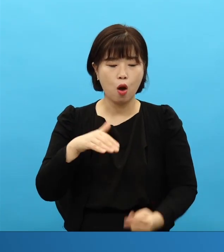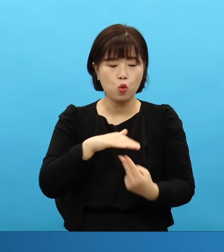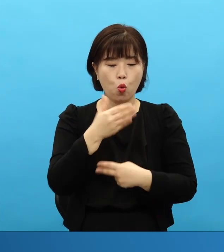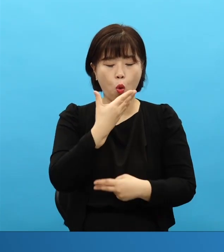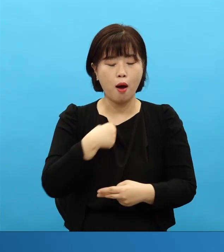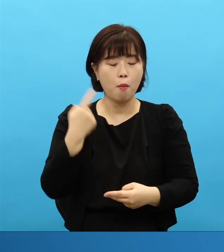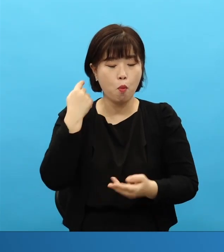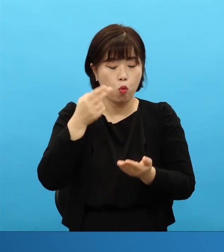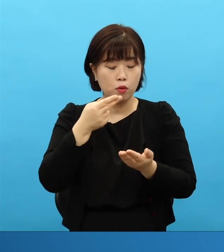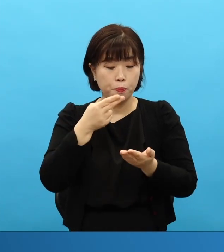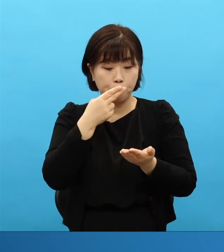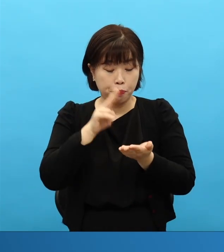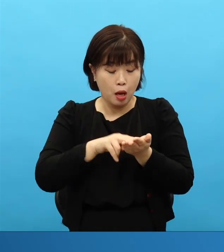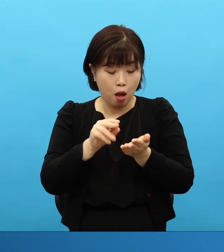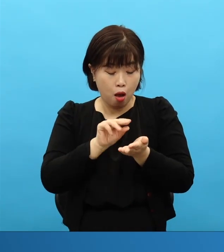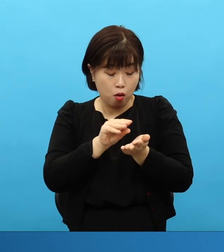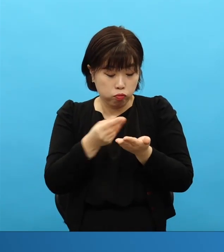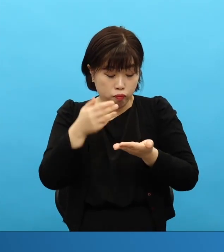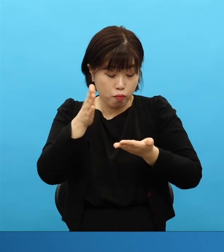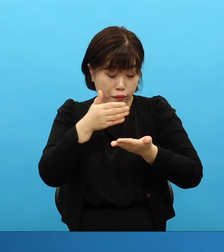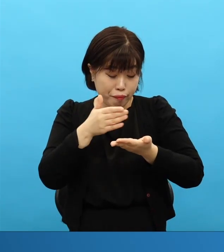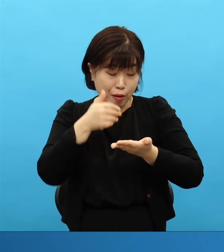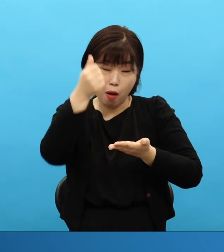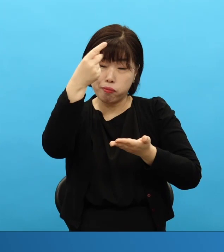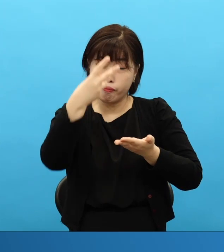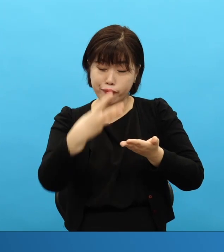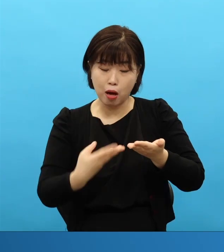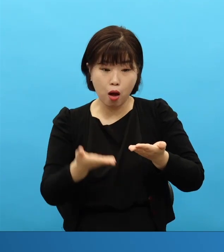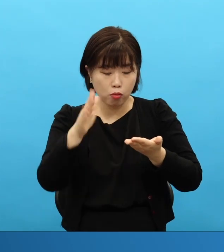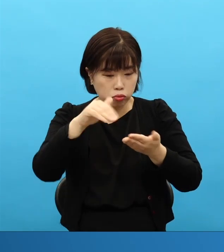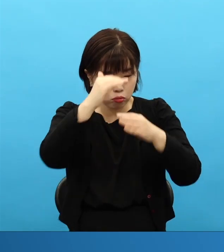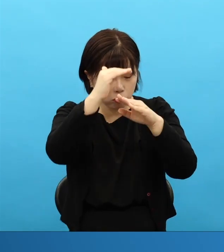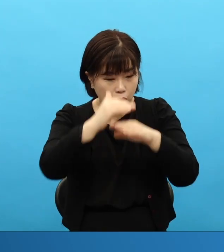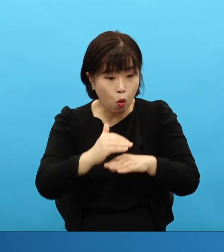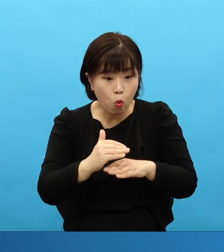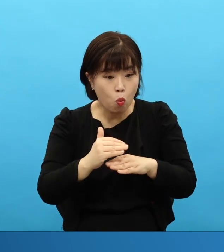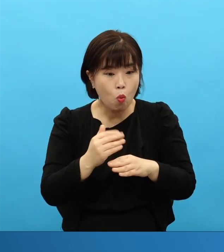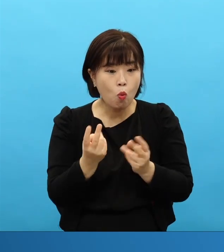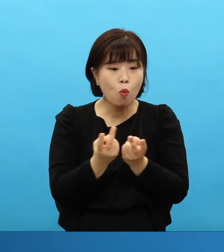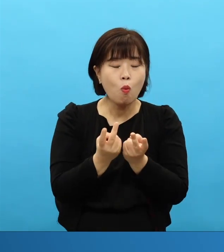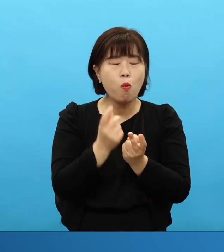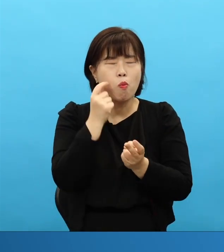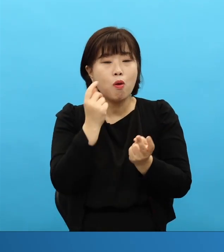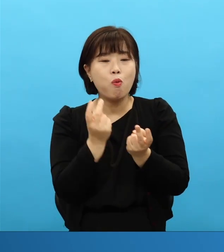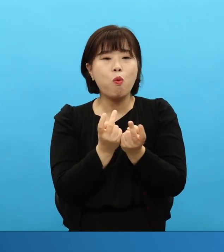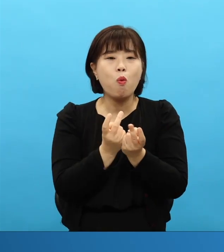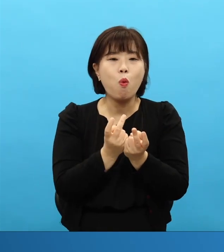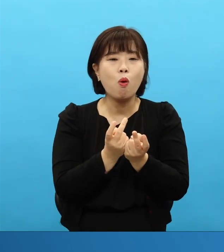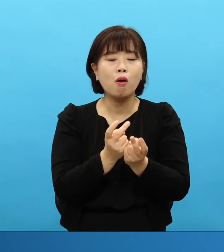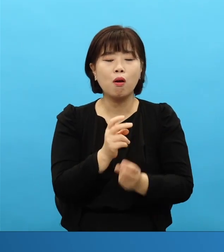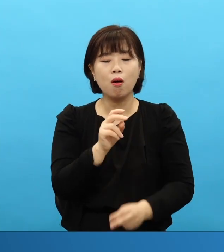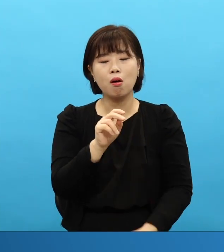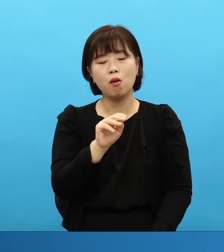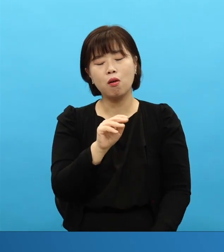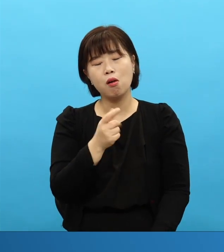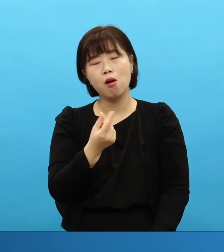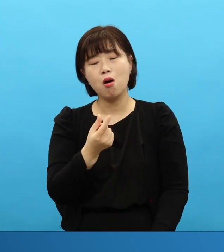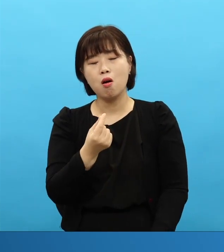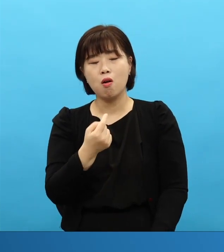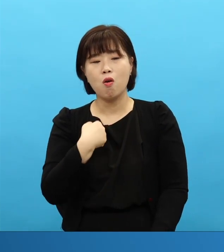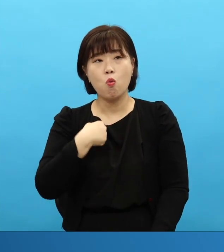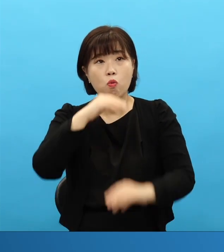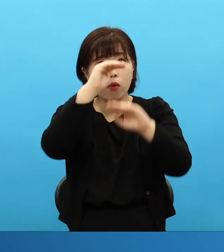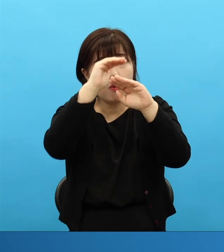왜 저 말씀이 내게 와닿지 않았지? 어떻게 저 목사님은 저 말씀 속에서 말이야 올인하는지.